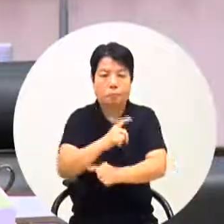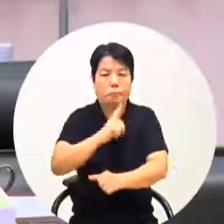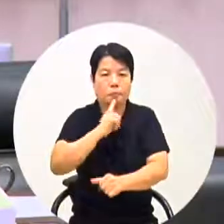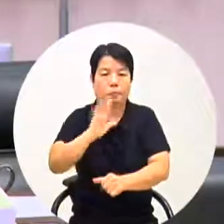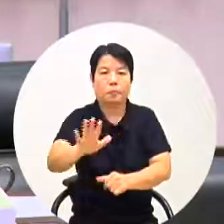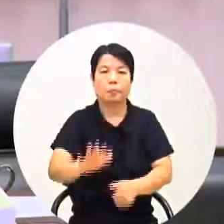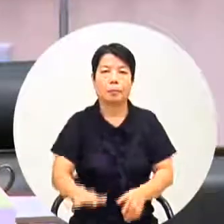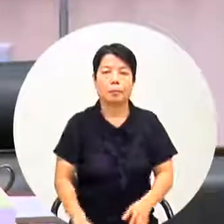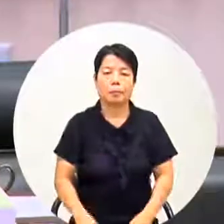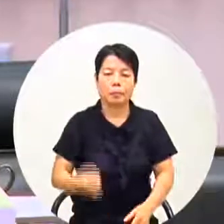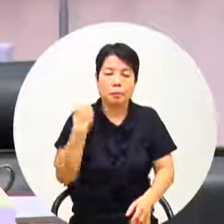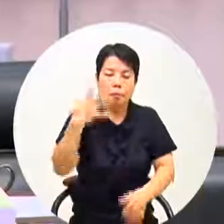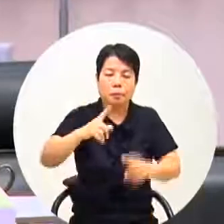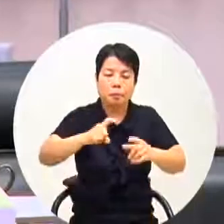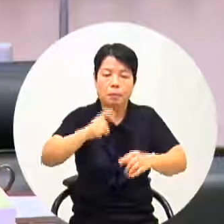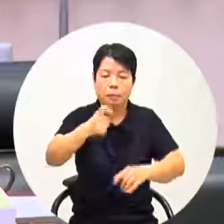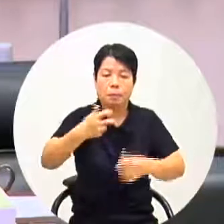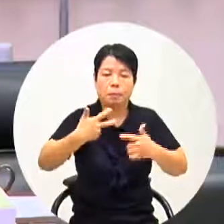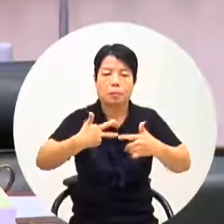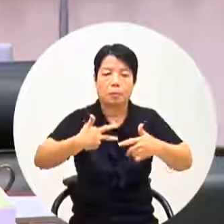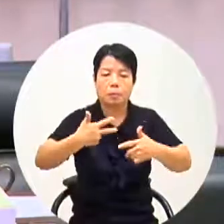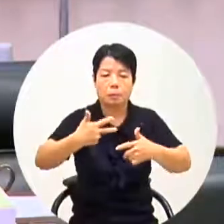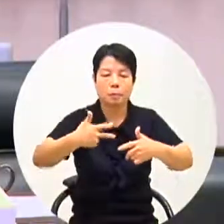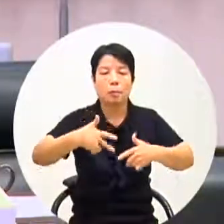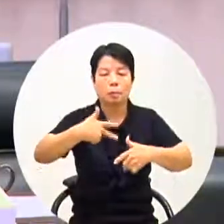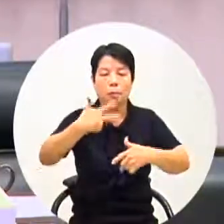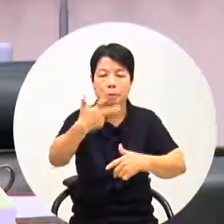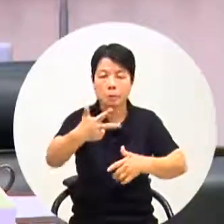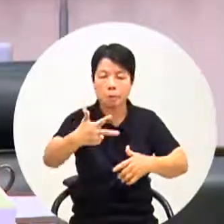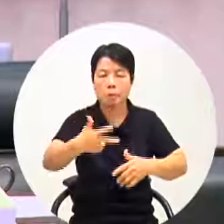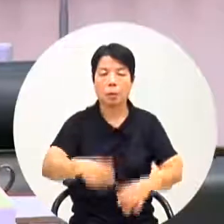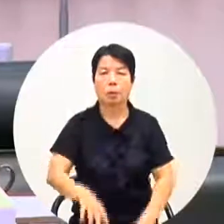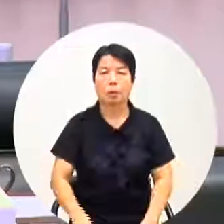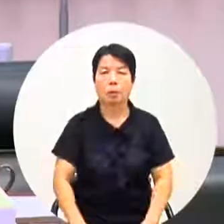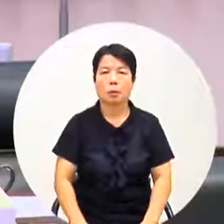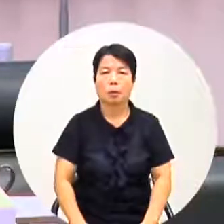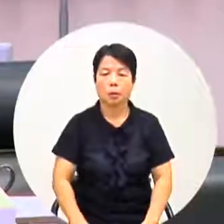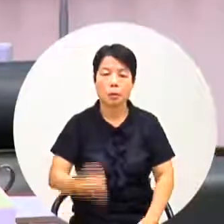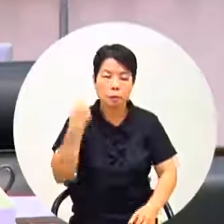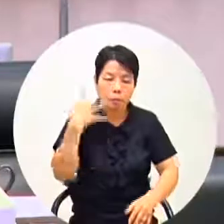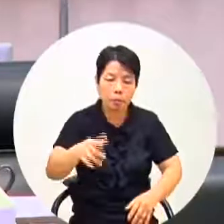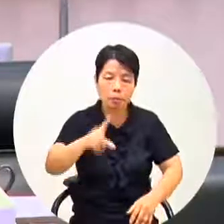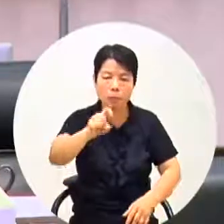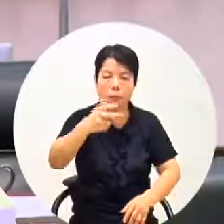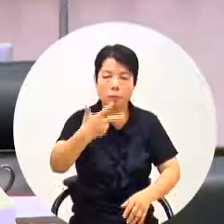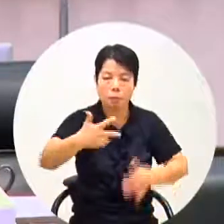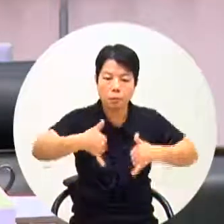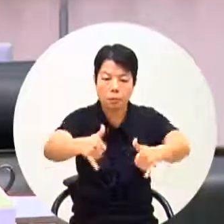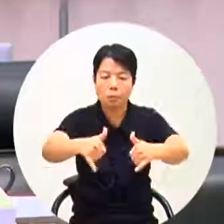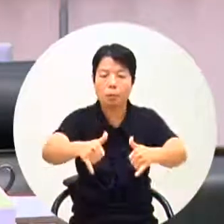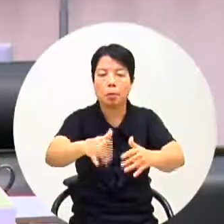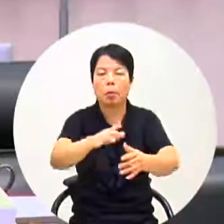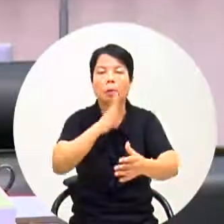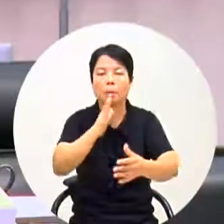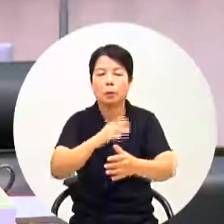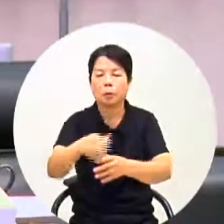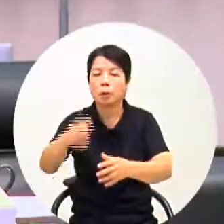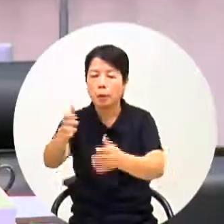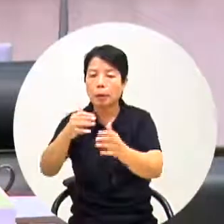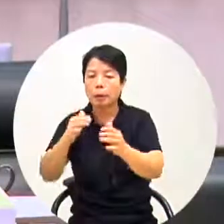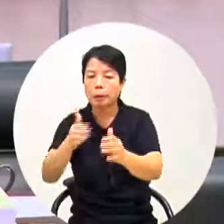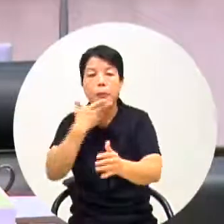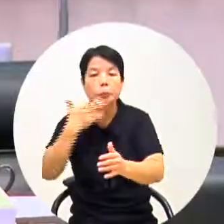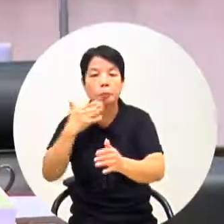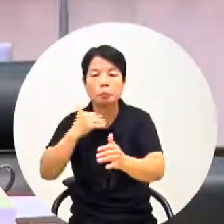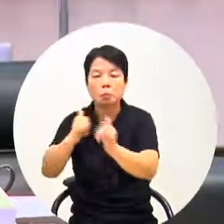新台池西线北段怎么处理，那个百姓建议的有没有办法变更的，然后卑西巷流设的问题，维